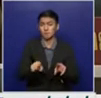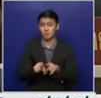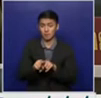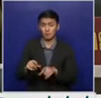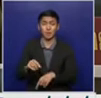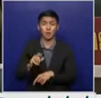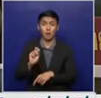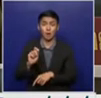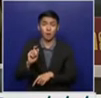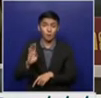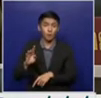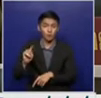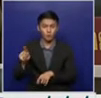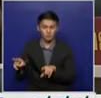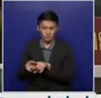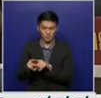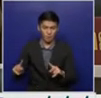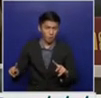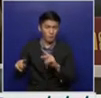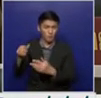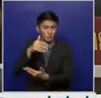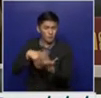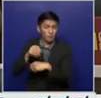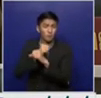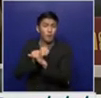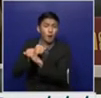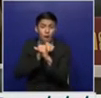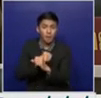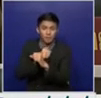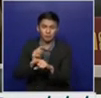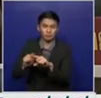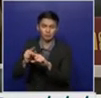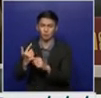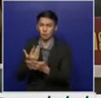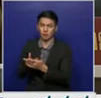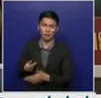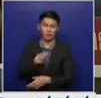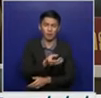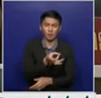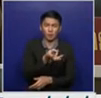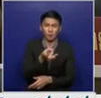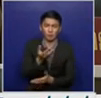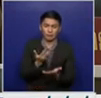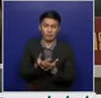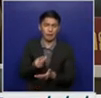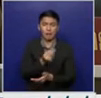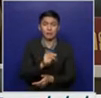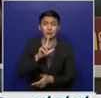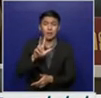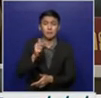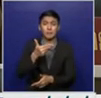หรือกรมป้องกันบรรเทาสารภัยนั้นมีจำนวนเพียงน้อยนิดหลังคาเรือนไม่ถึง 30,000บาทไม่เกิน 30,000